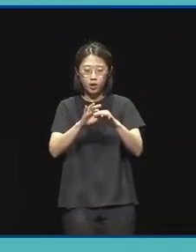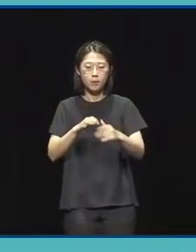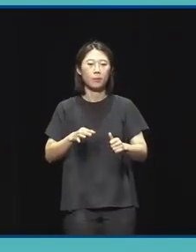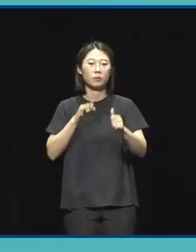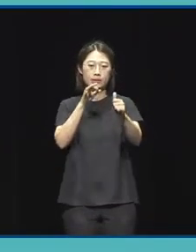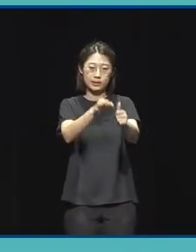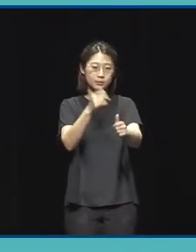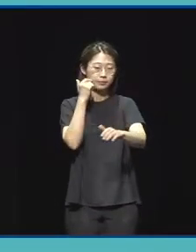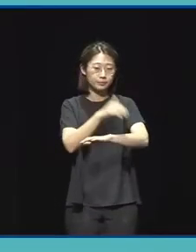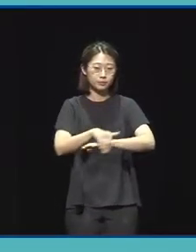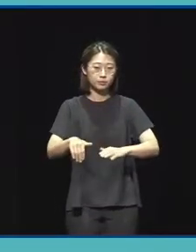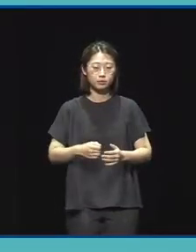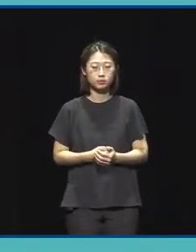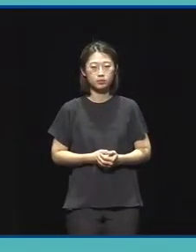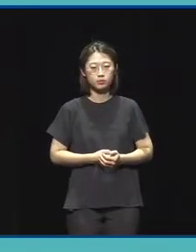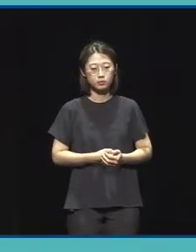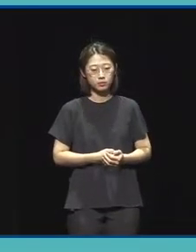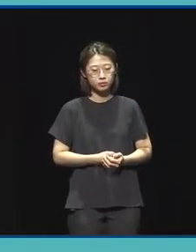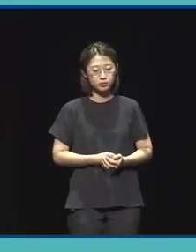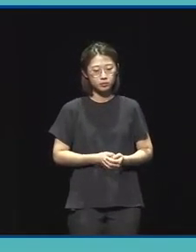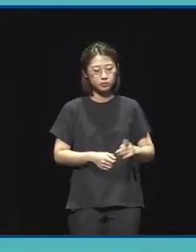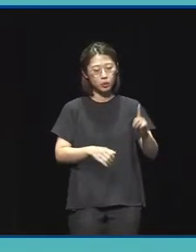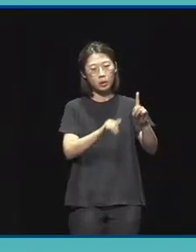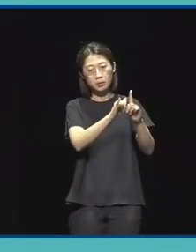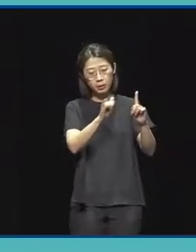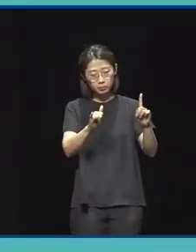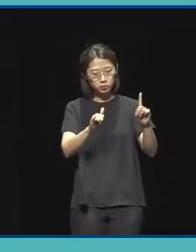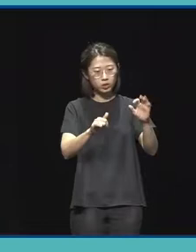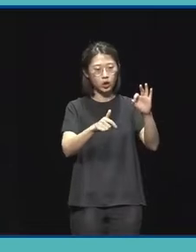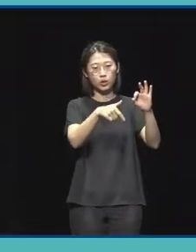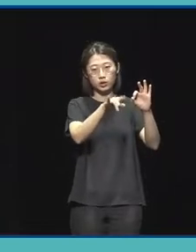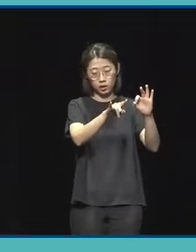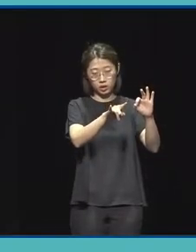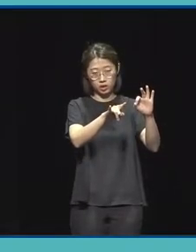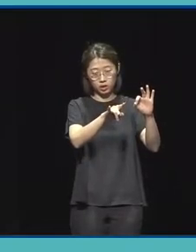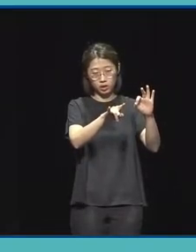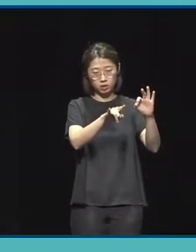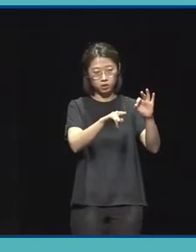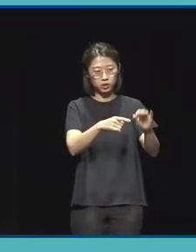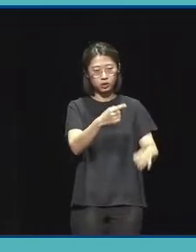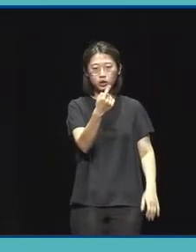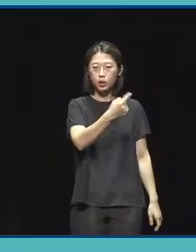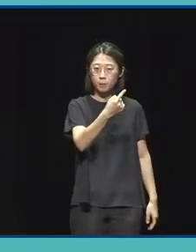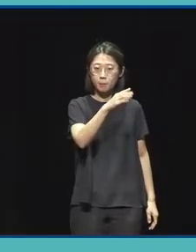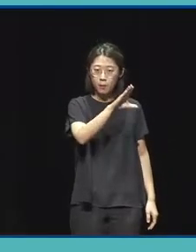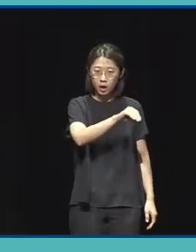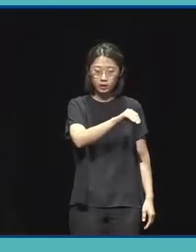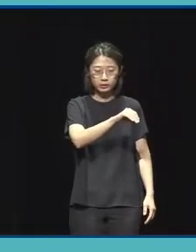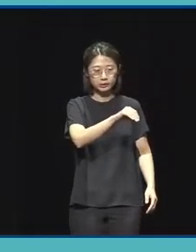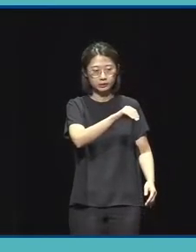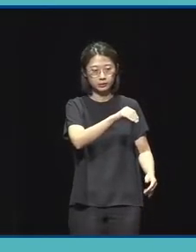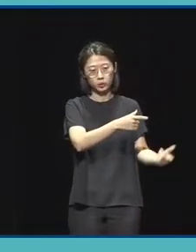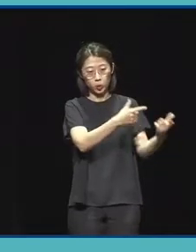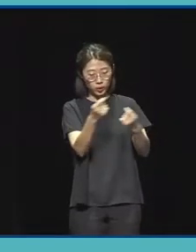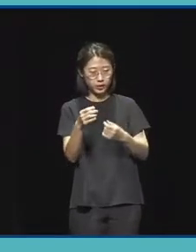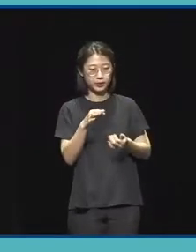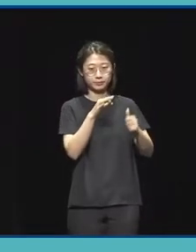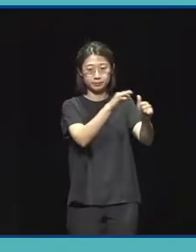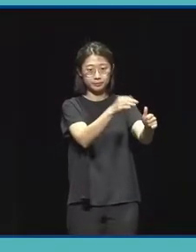지급될 예정입니다 연극은 극작가 개인에게 10개 작품 각 1천만원씩 공이 동일하게 지원이